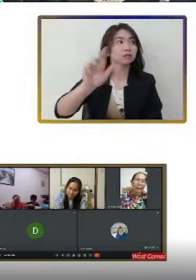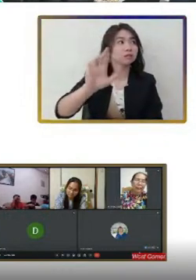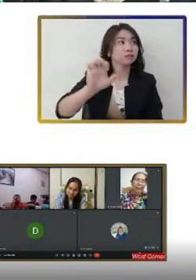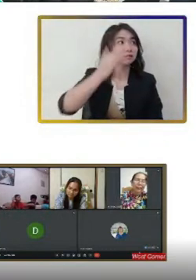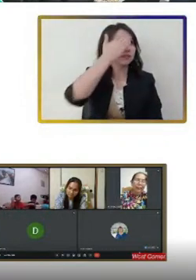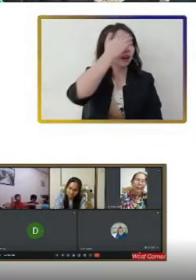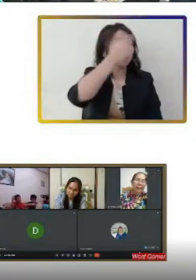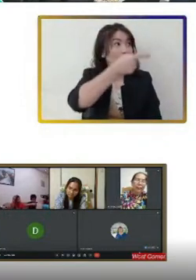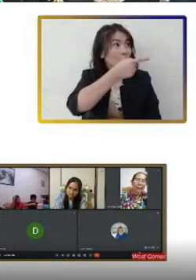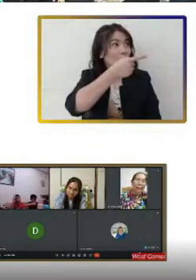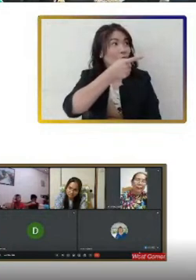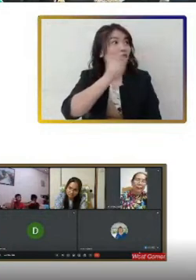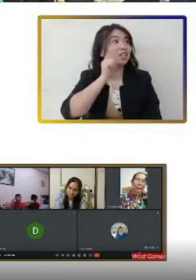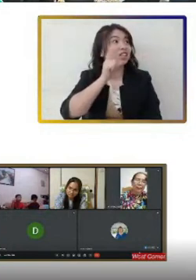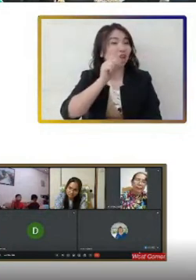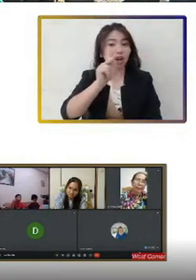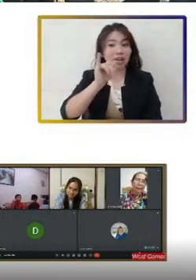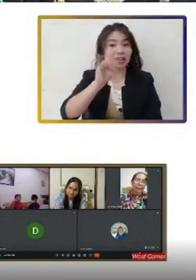si Brother